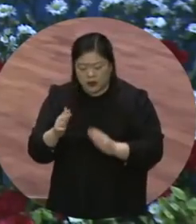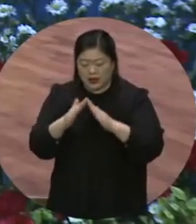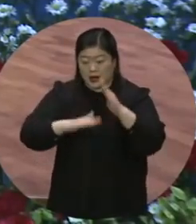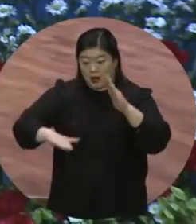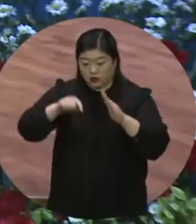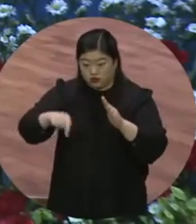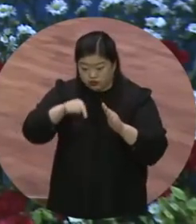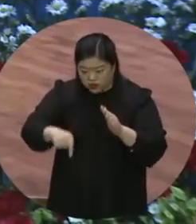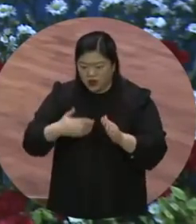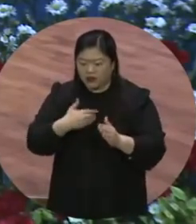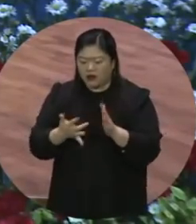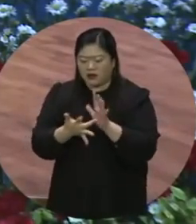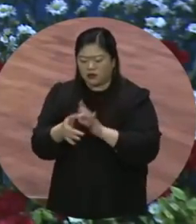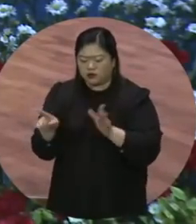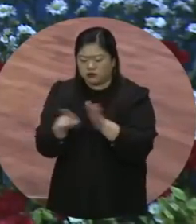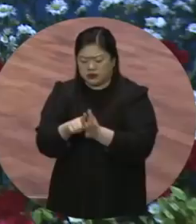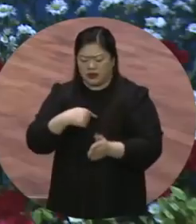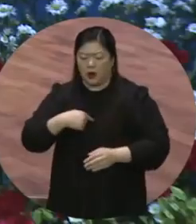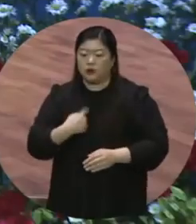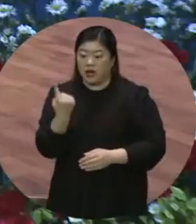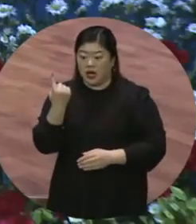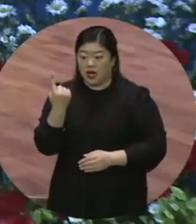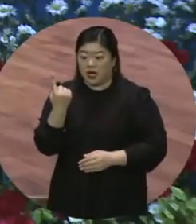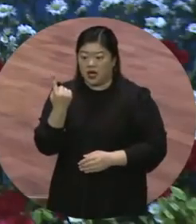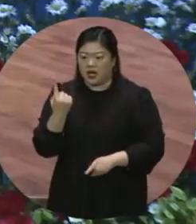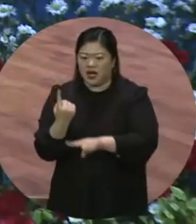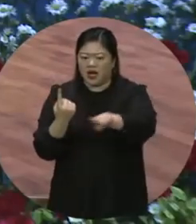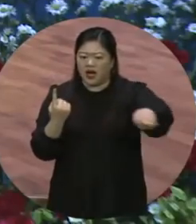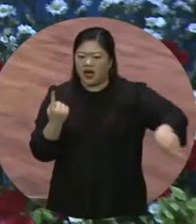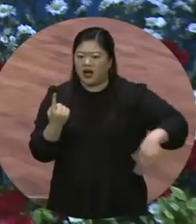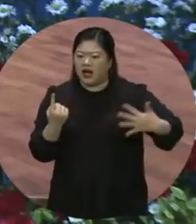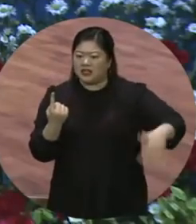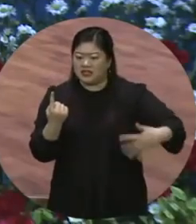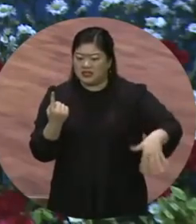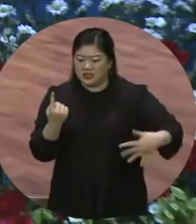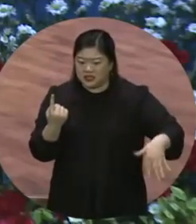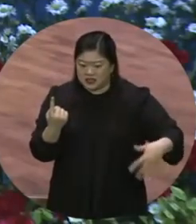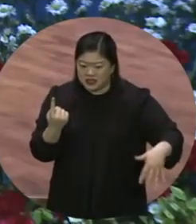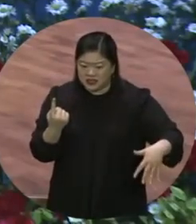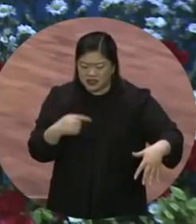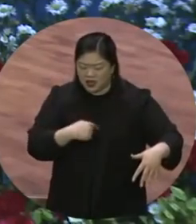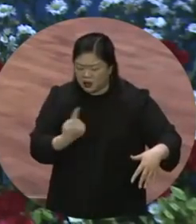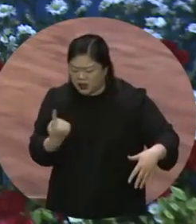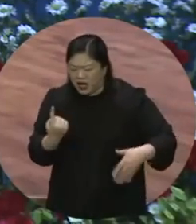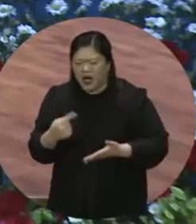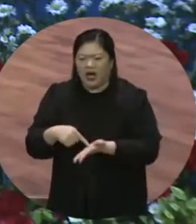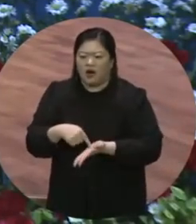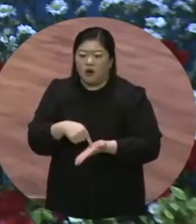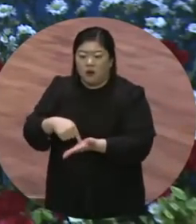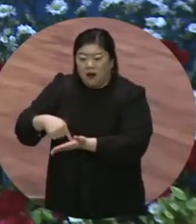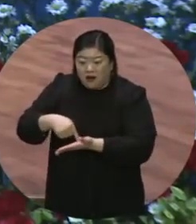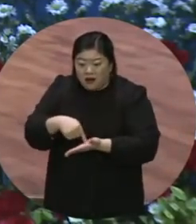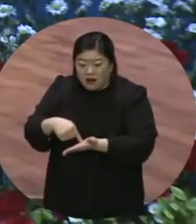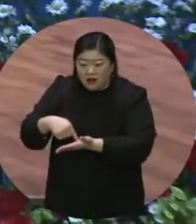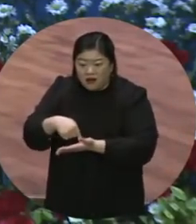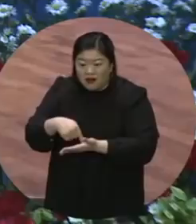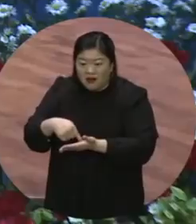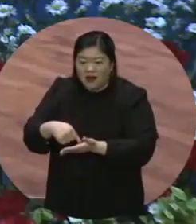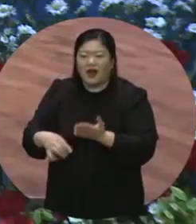못한 가족이 있다고 하면, 아직도 하나님 앞에 나와서 예배 드리지 못하는 가족이 있다면